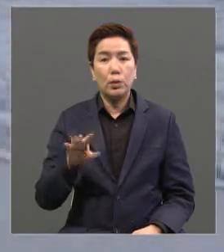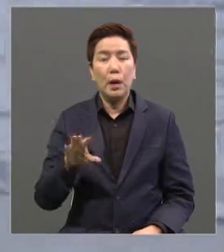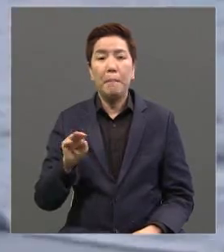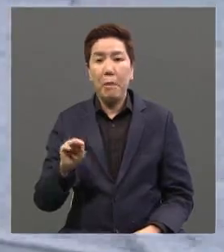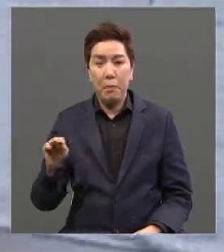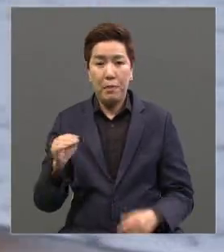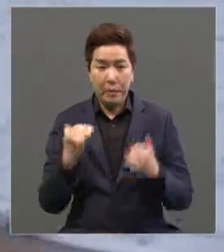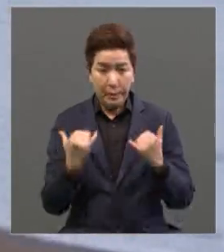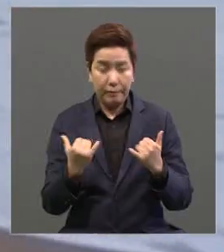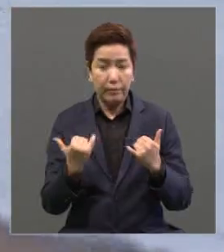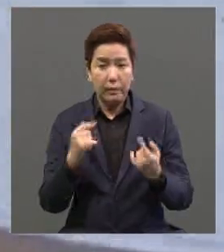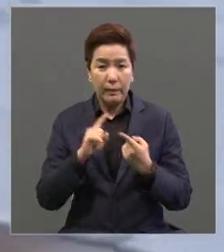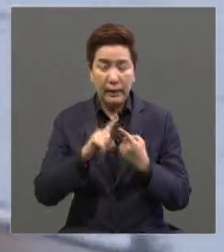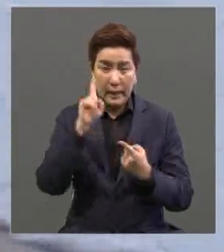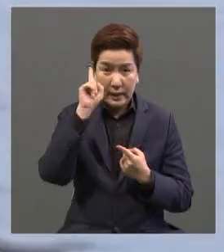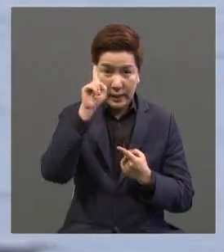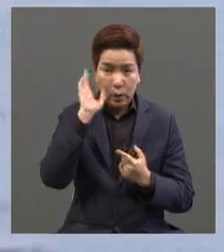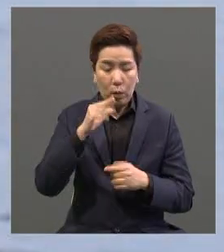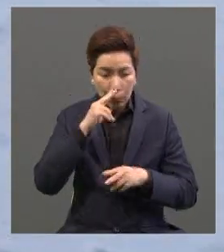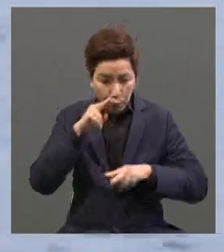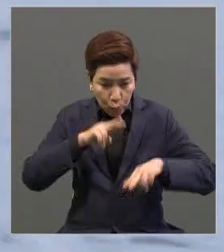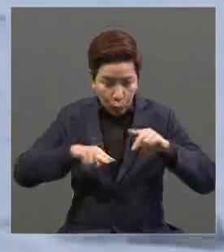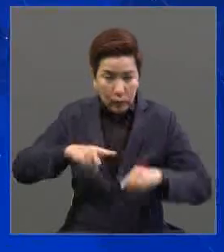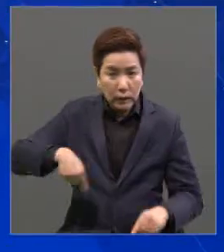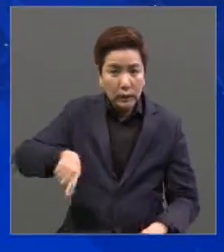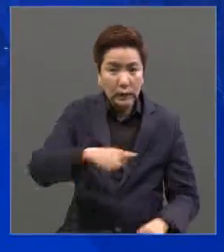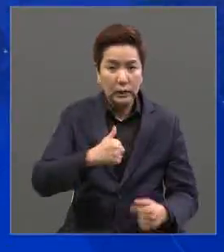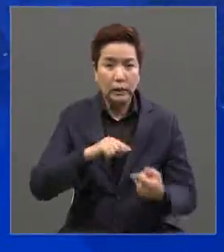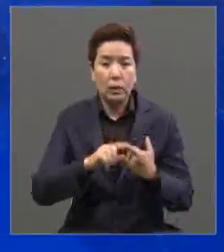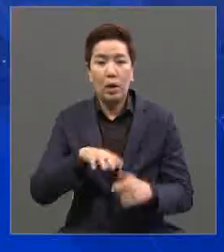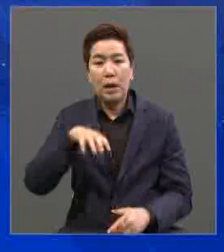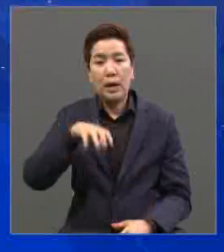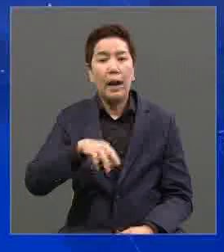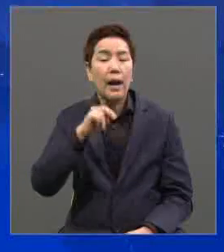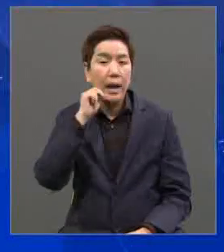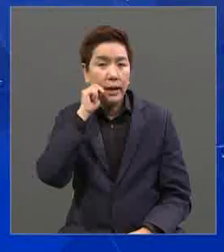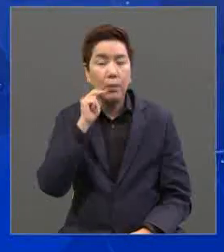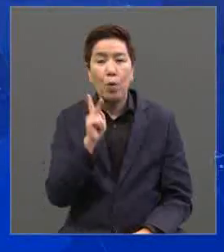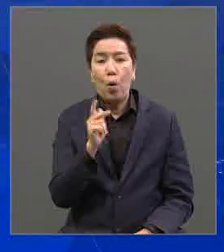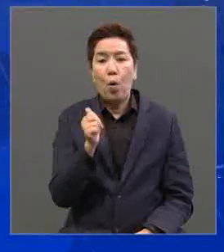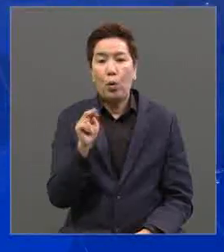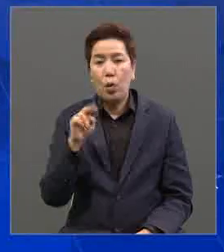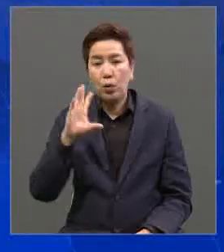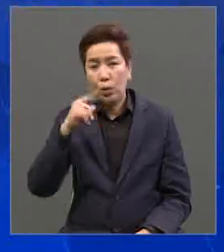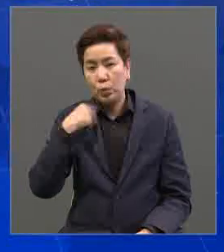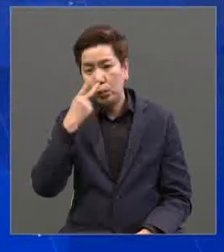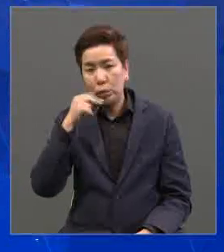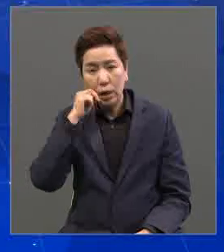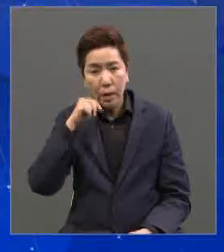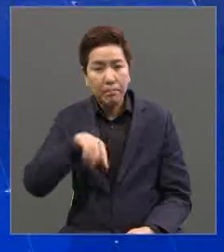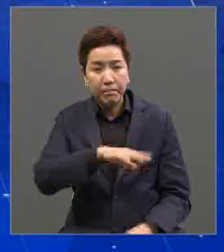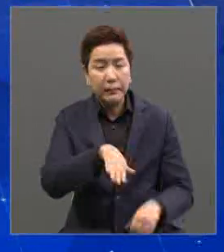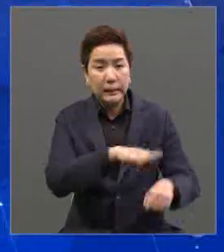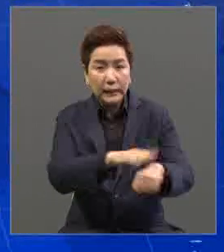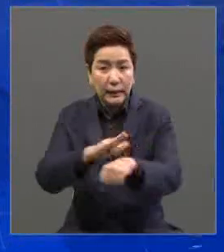124.5 มิลลิเมตรนะครับ ส่วนอีกหนึ่งหน่วยงานที่ออกมาดูเรื่องนี้นะครับก็คือทางกองอำนวยการน้ำแห่งชาติเขาได้ติดตามสภาพอากาศแล้วมีการประก